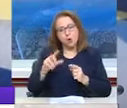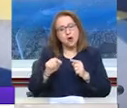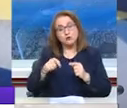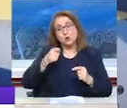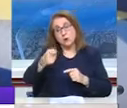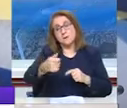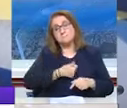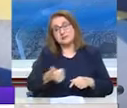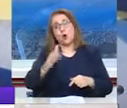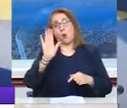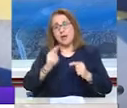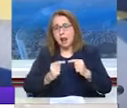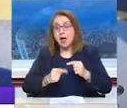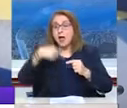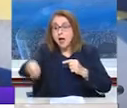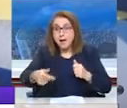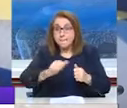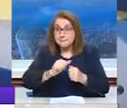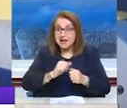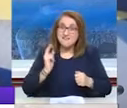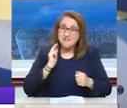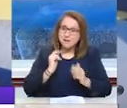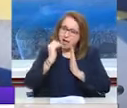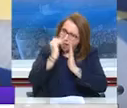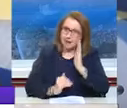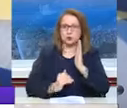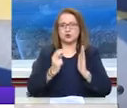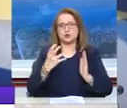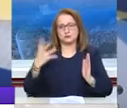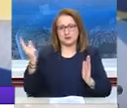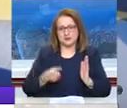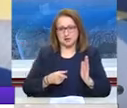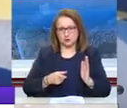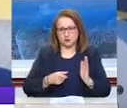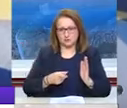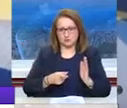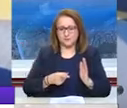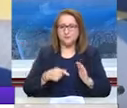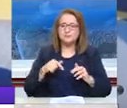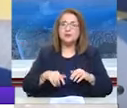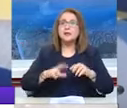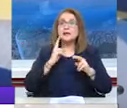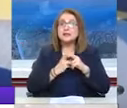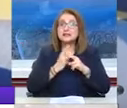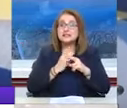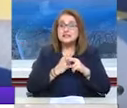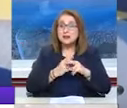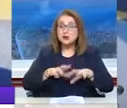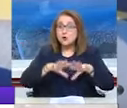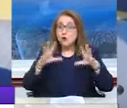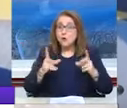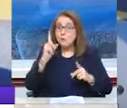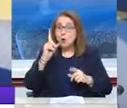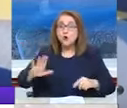Τονίζεται ότι προϋπόθεση υπαγωγής στις ευνοϊκές ρυθμίσεις είναι η διατήρηση των υφιστάμενων